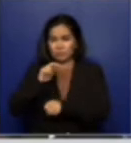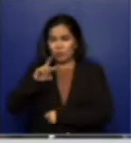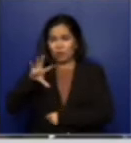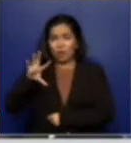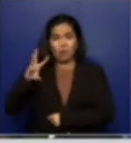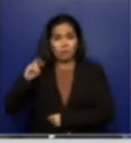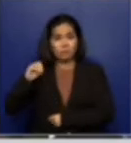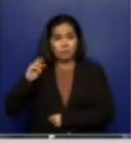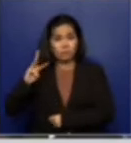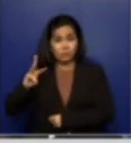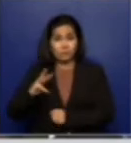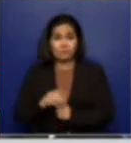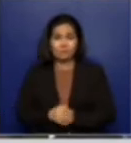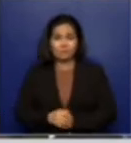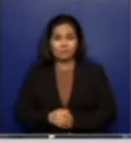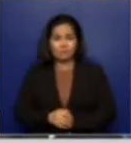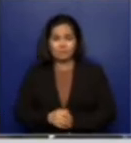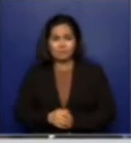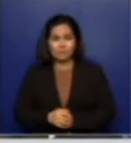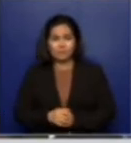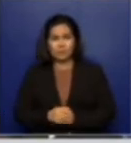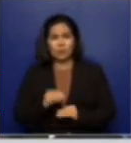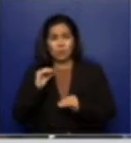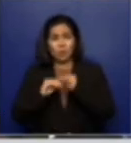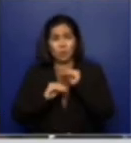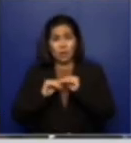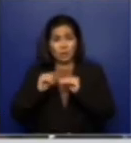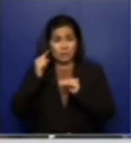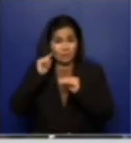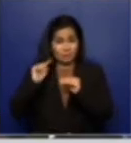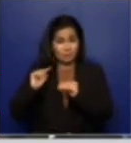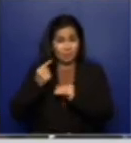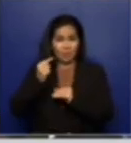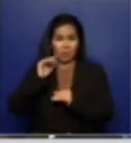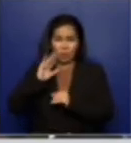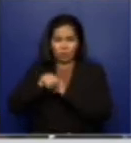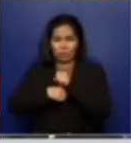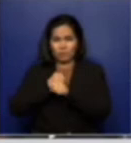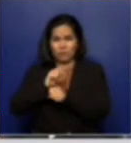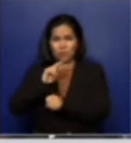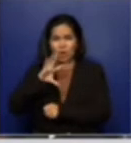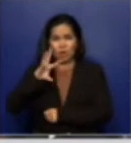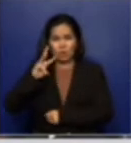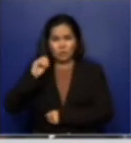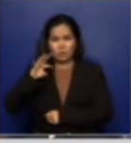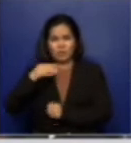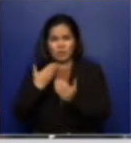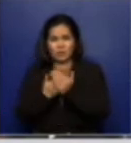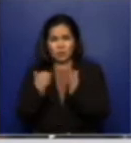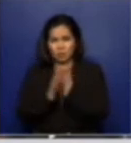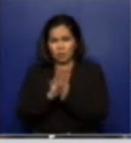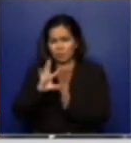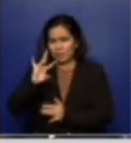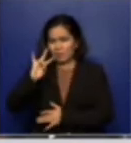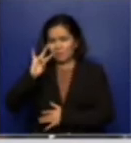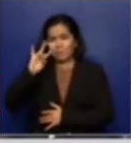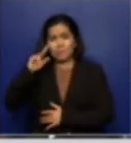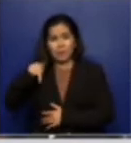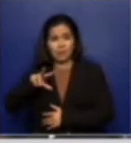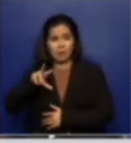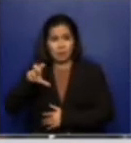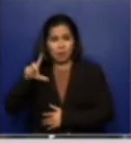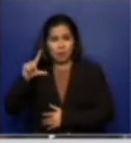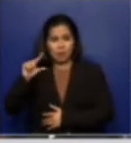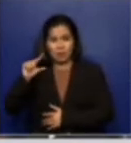2566นะครับเป็นโครงการที่เกิดขึ้นใหม่ในปี2564 7,393 ล้านบาทไม่ได้มีราย